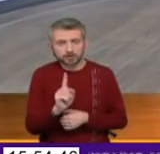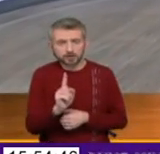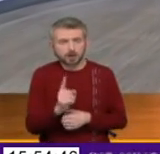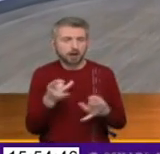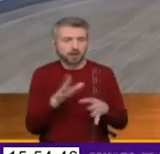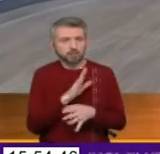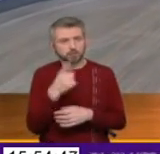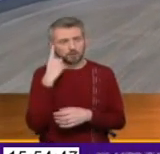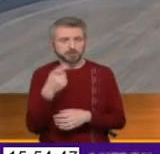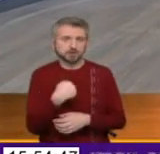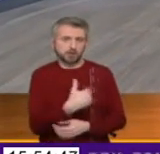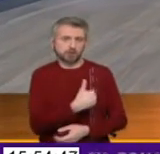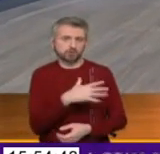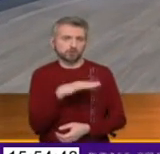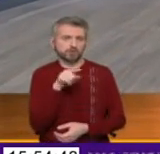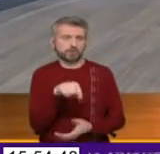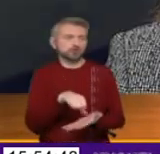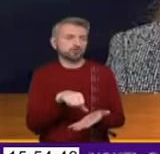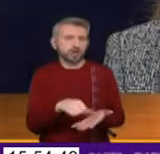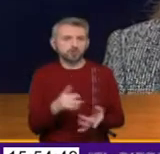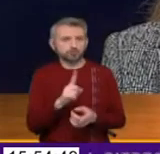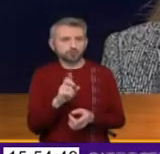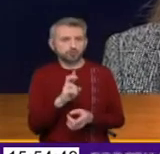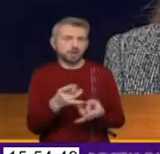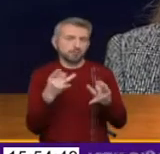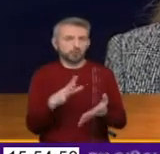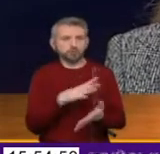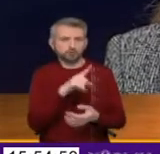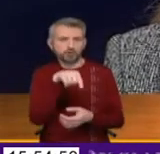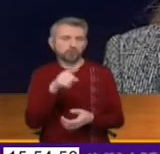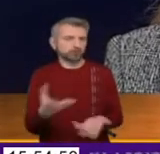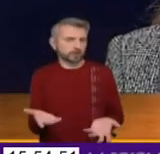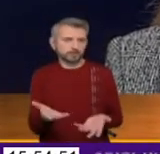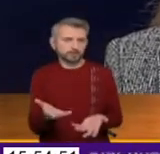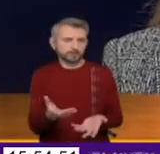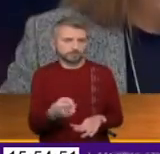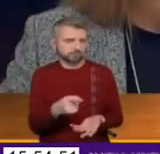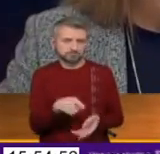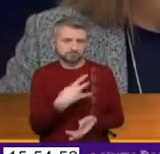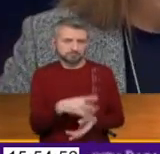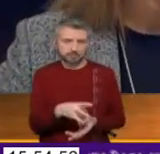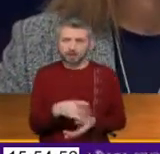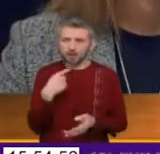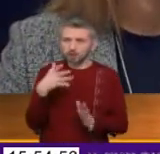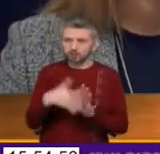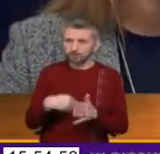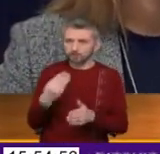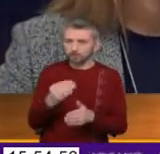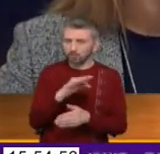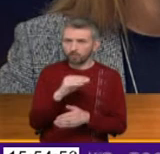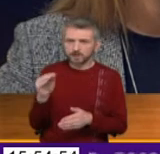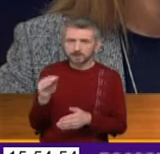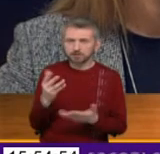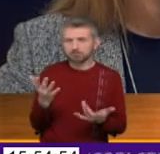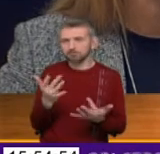не просто заявити, що я хочу бути вашим членом, для того, щоб просто бути вашим членом. Лише тепер, я так розумію, видаються офіційні,